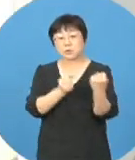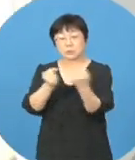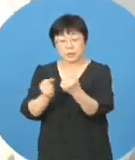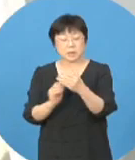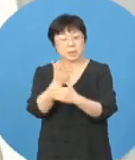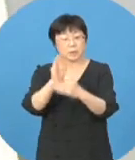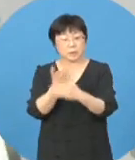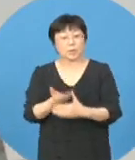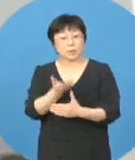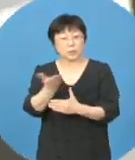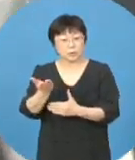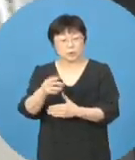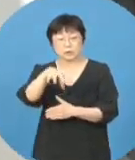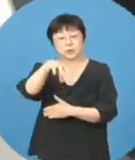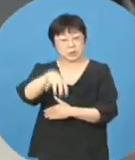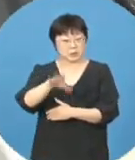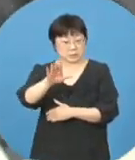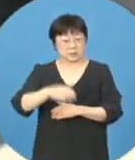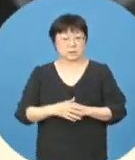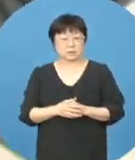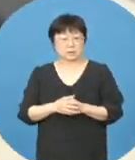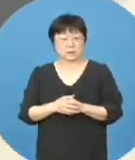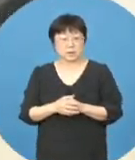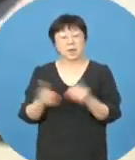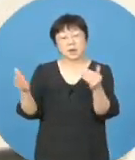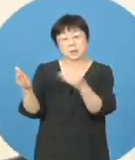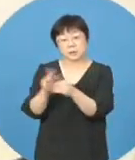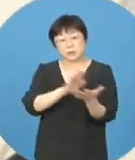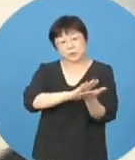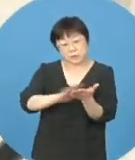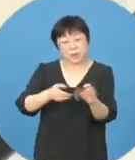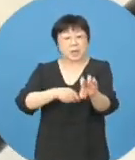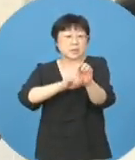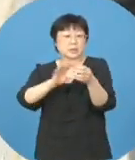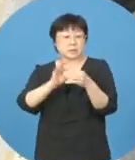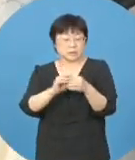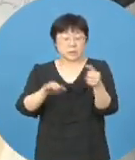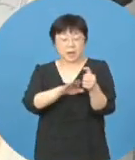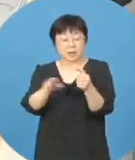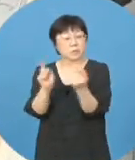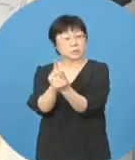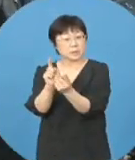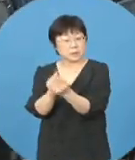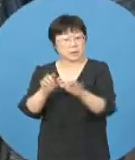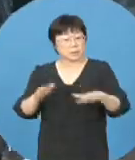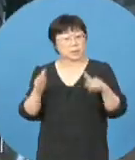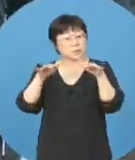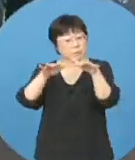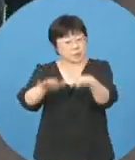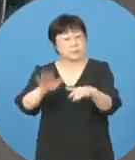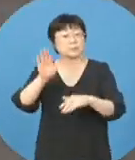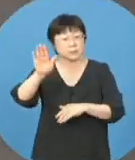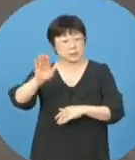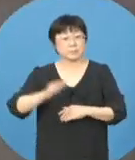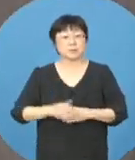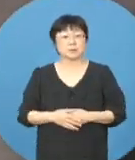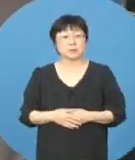燃料を供給する基地です。究極のクリーンエネルギーによる環境対策に注目が集まっています